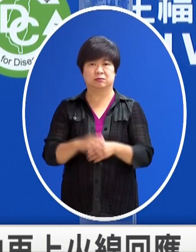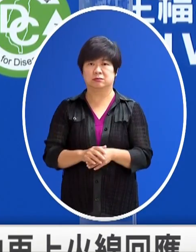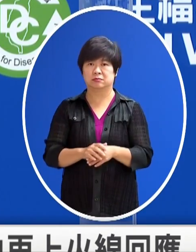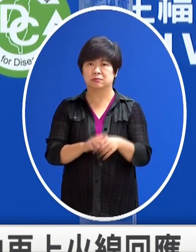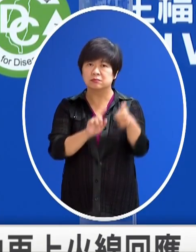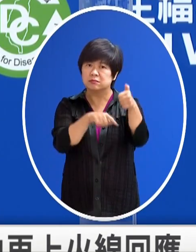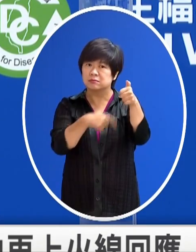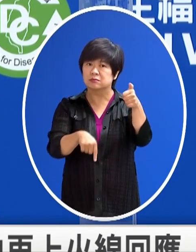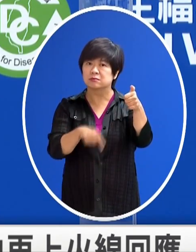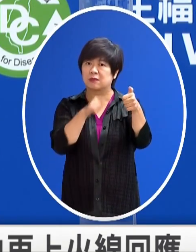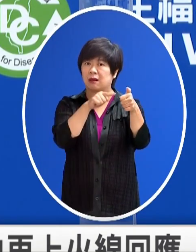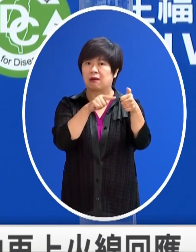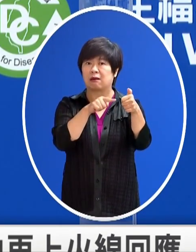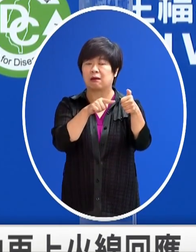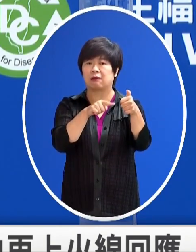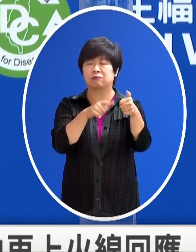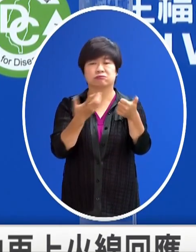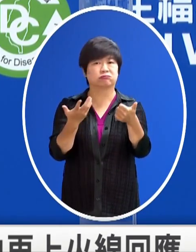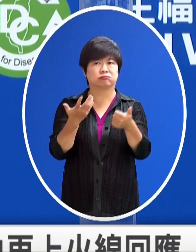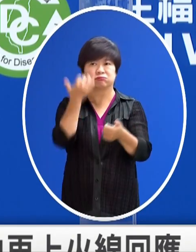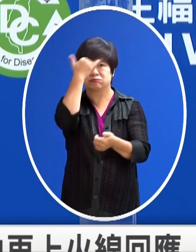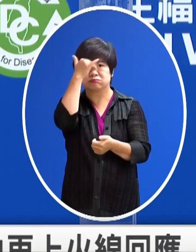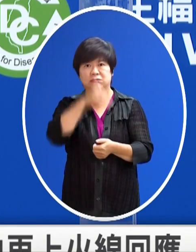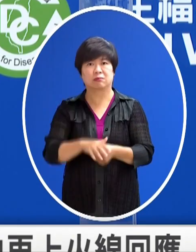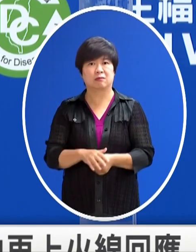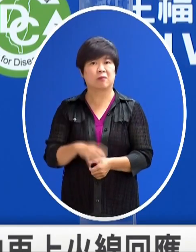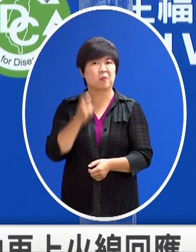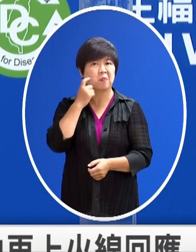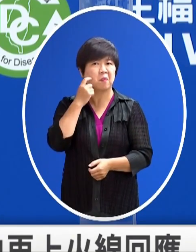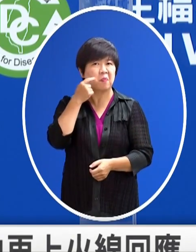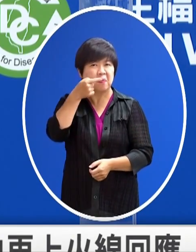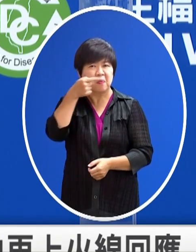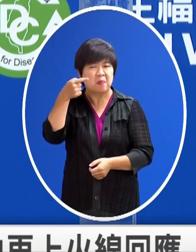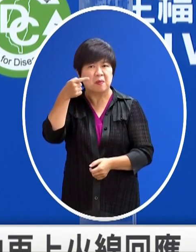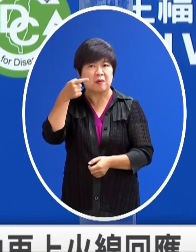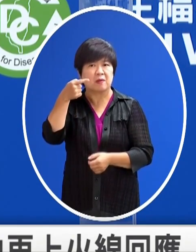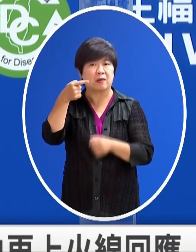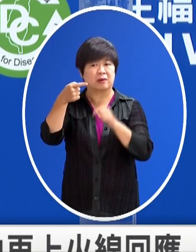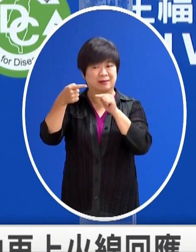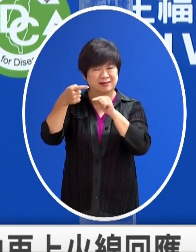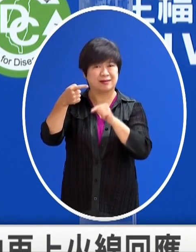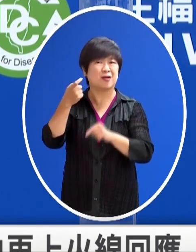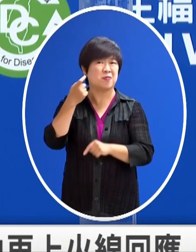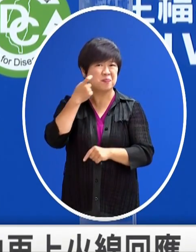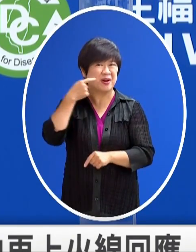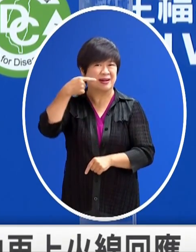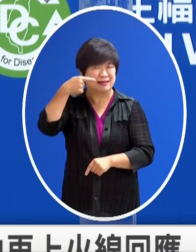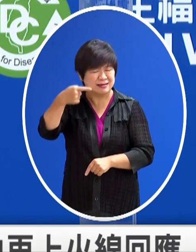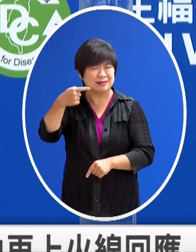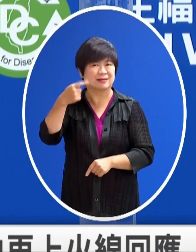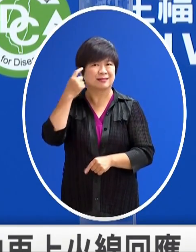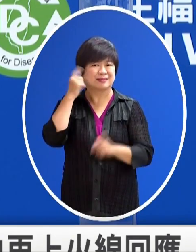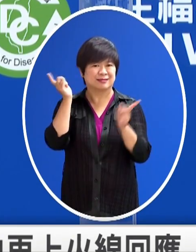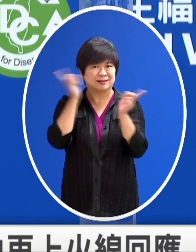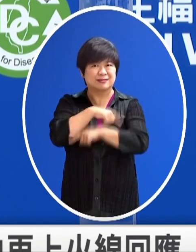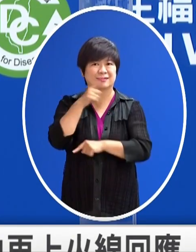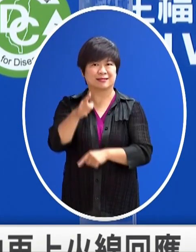50个伪阴性的，换句话说这伪阴性就是说它是应该是有一